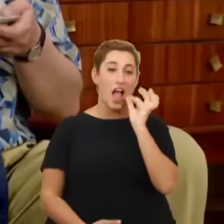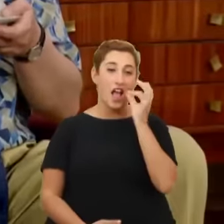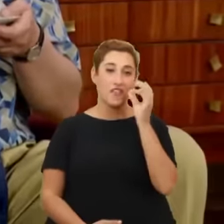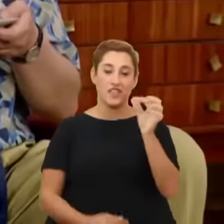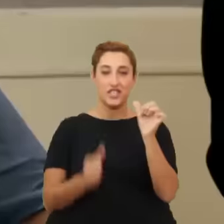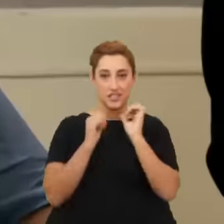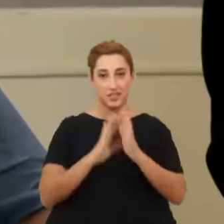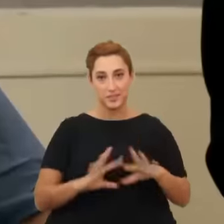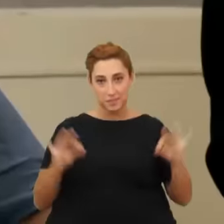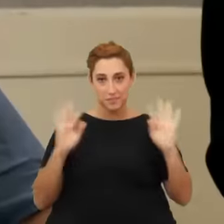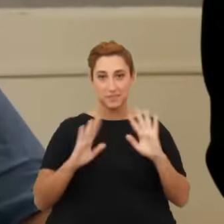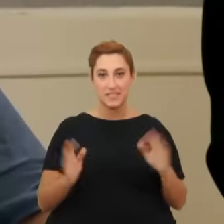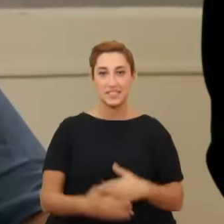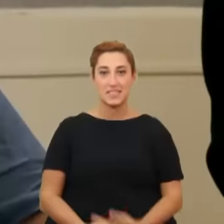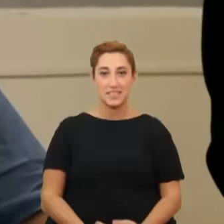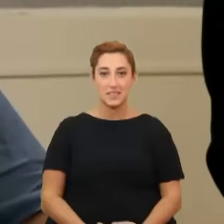Kahvelerimizi de içtik.